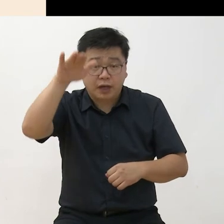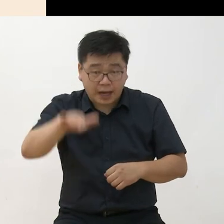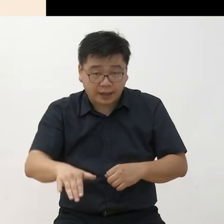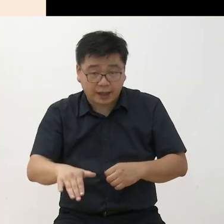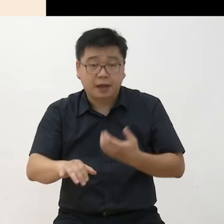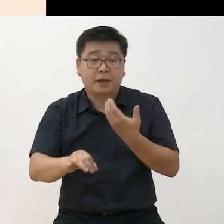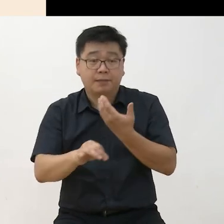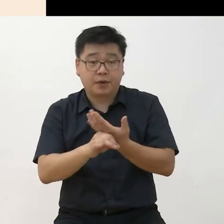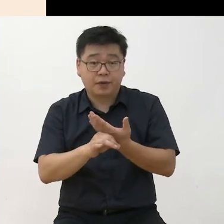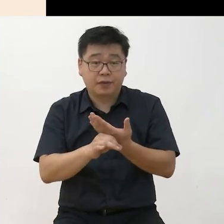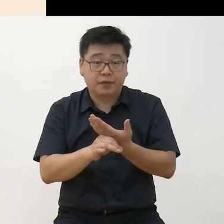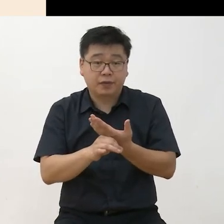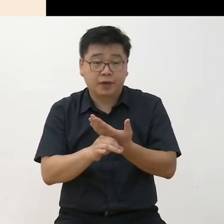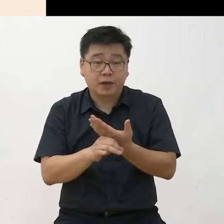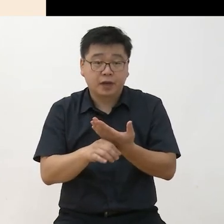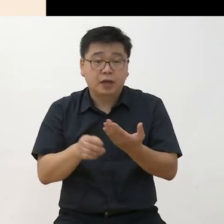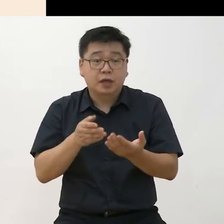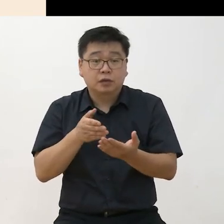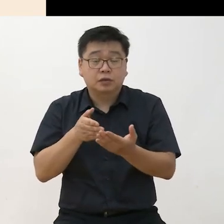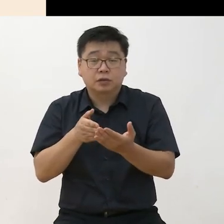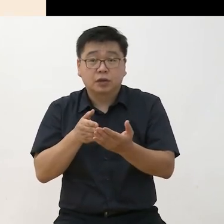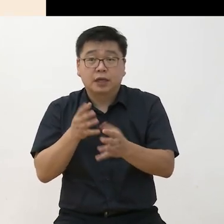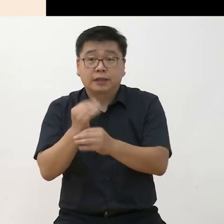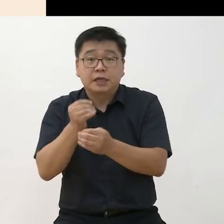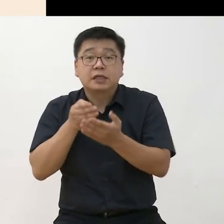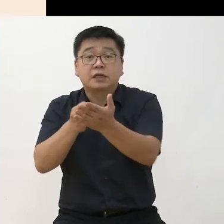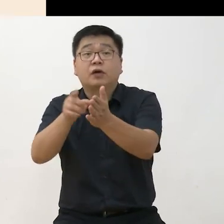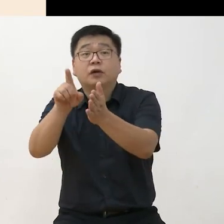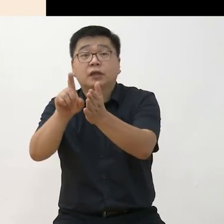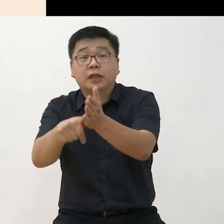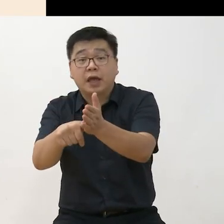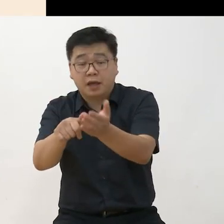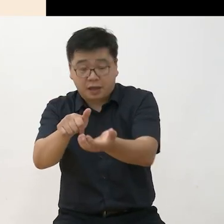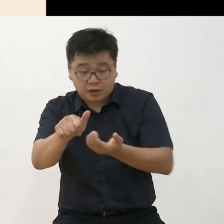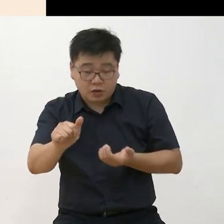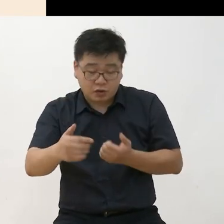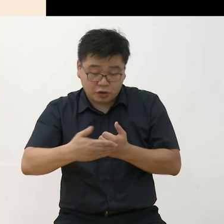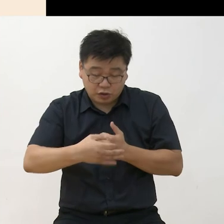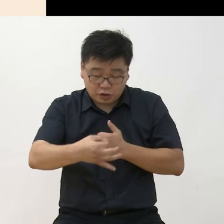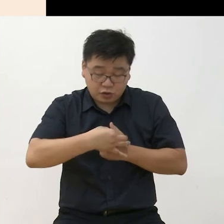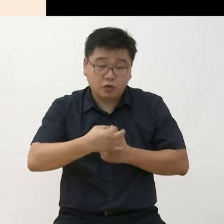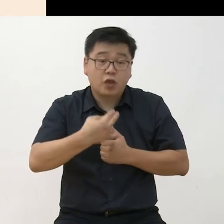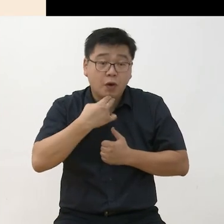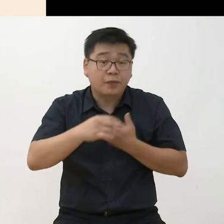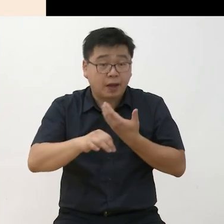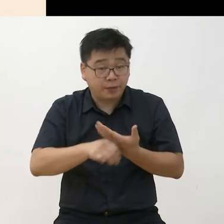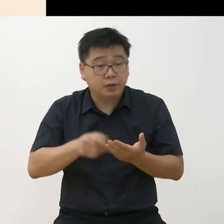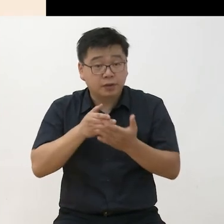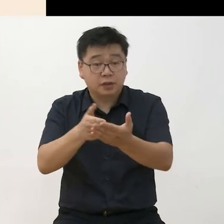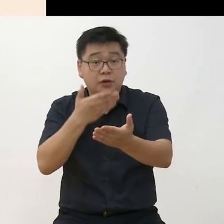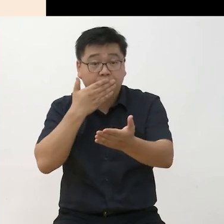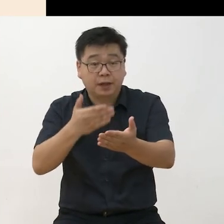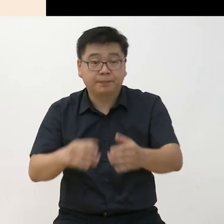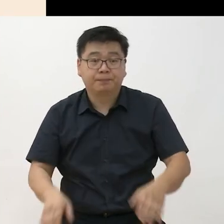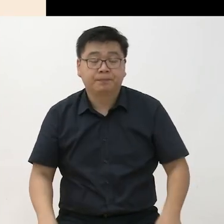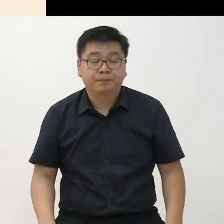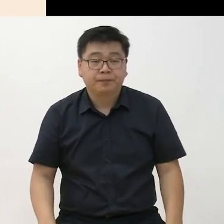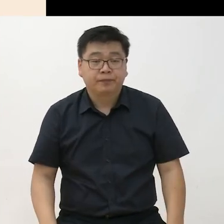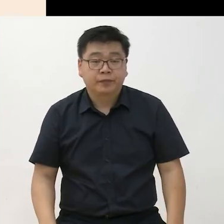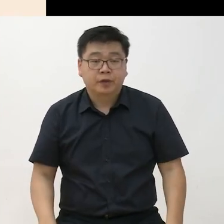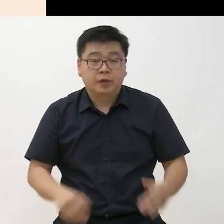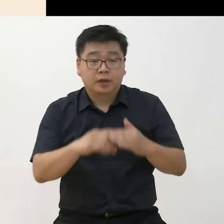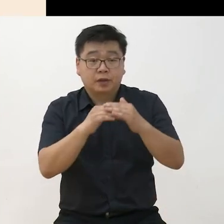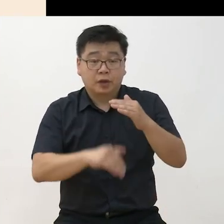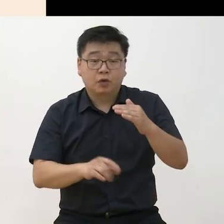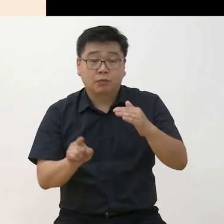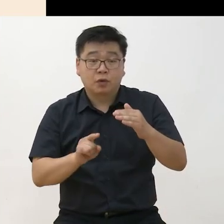신청일 기준으로 위원회의 지원금 수혜를 받지 않은 예술가가 지원 신청할 수 있습니다. 그리고 지원 내용은 창작